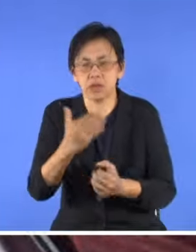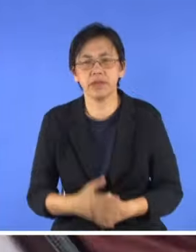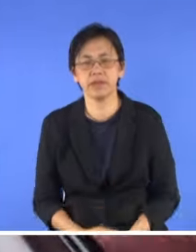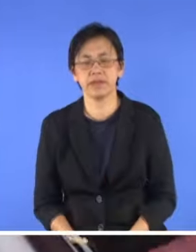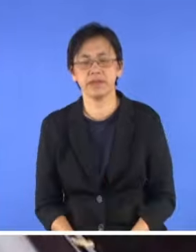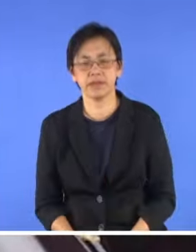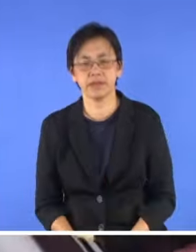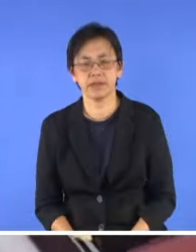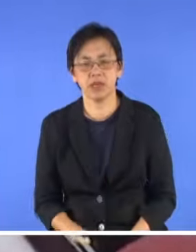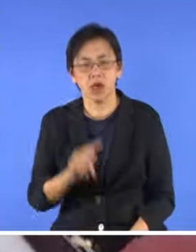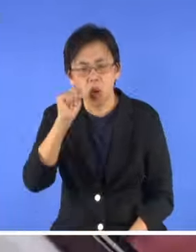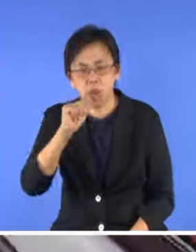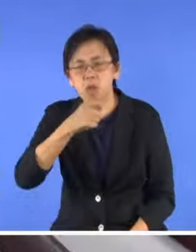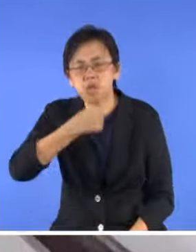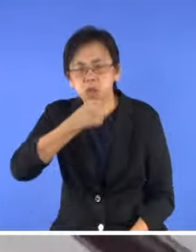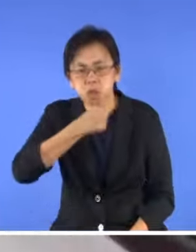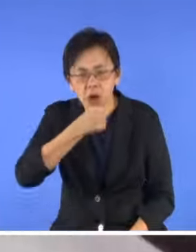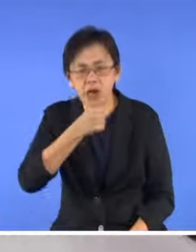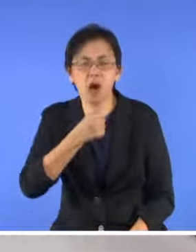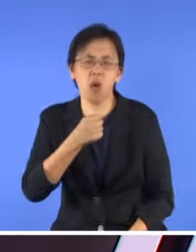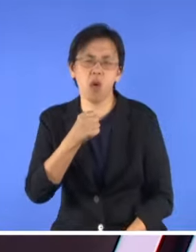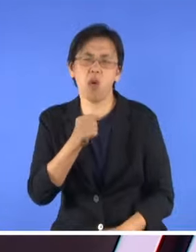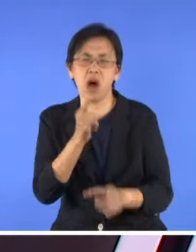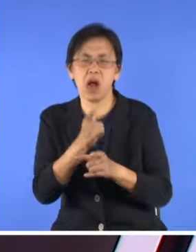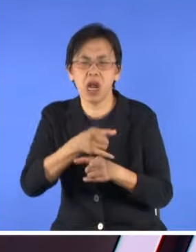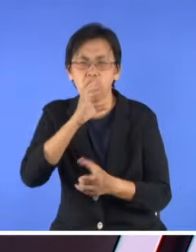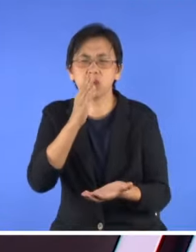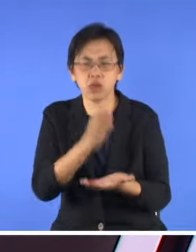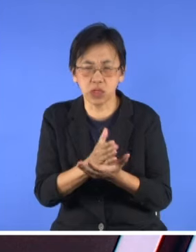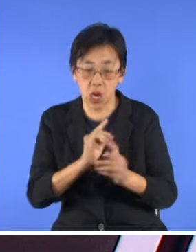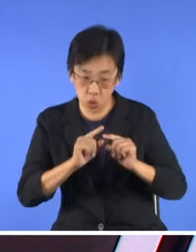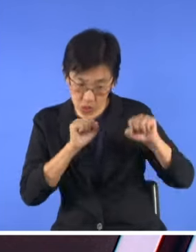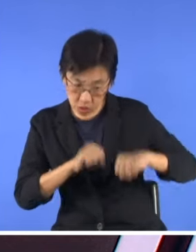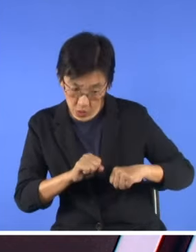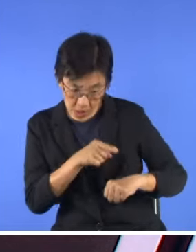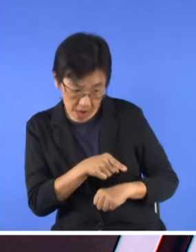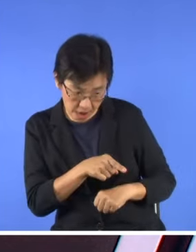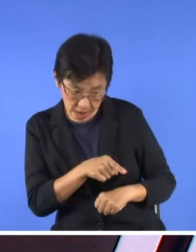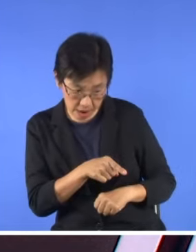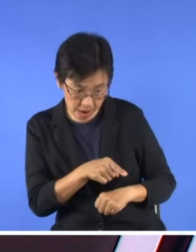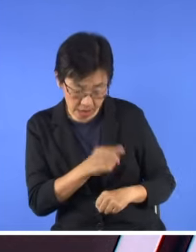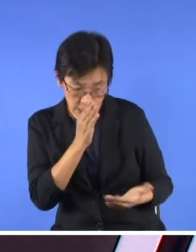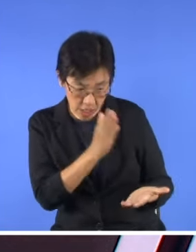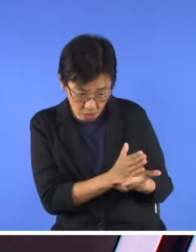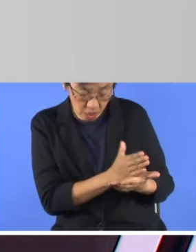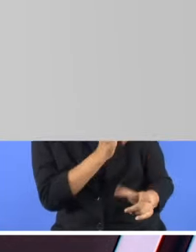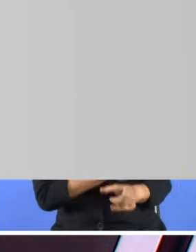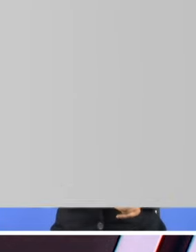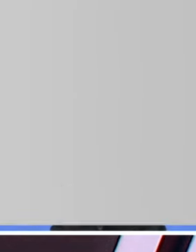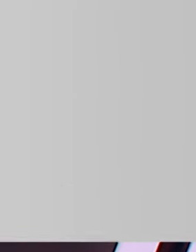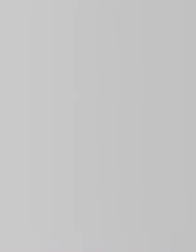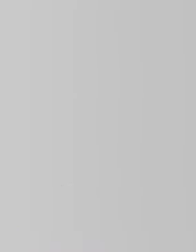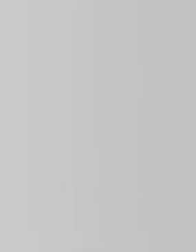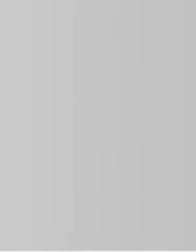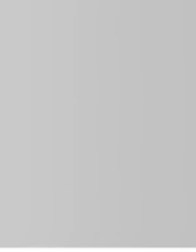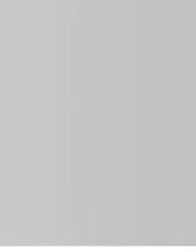แต่ตาก็ควรจะต้องหยุดแล้วนะเพื่ออนาคตของหลานนะเเค้าทำข้อตกลงไงอืหลเลิกดื่มให้เลิกดื่ครับ